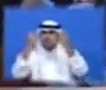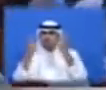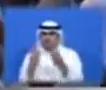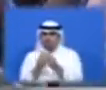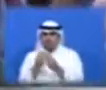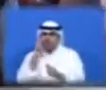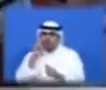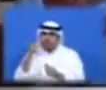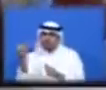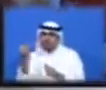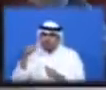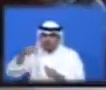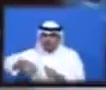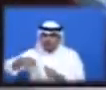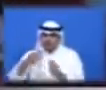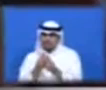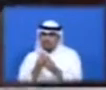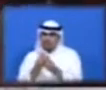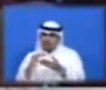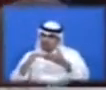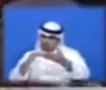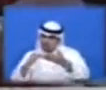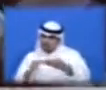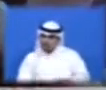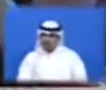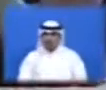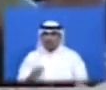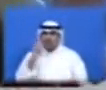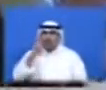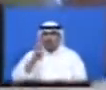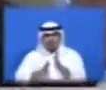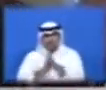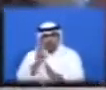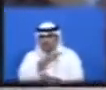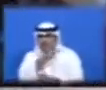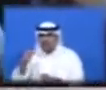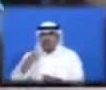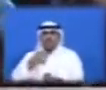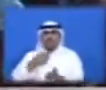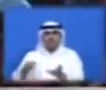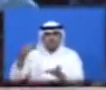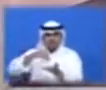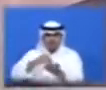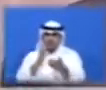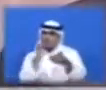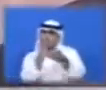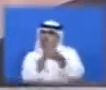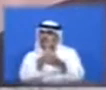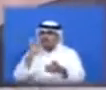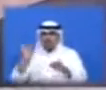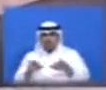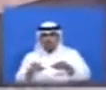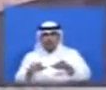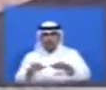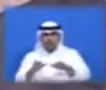إلى نظام التأمين الصحي وعرض آخر التطورات في مجال الملف الإلكتروني. تكلمنا كذلك